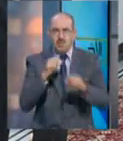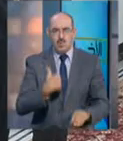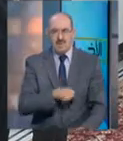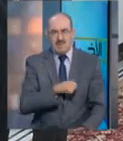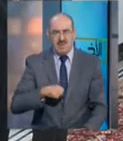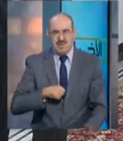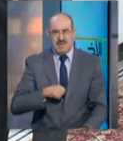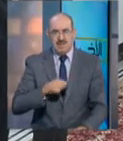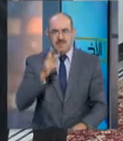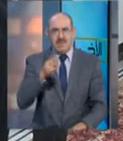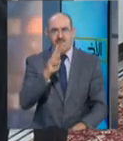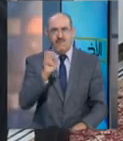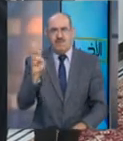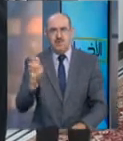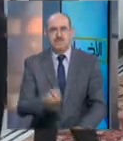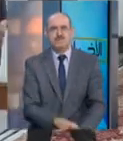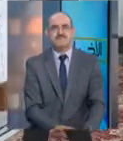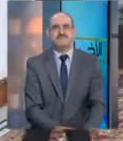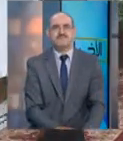السيد بيير إيف فاكس،